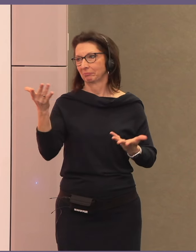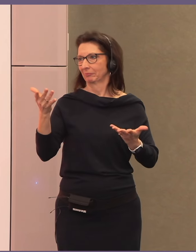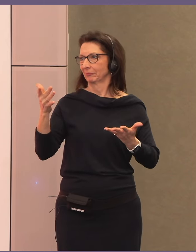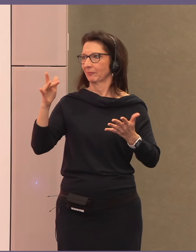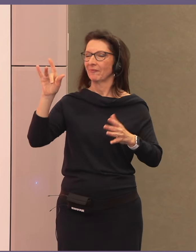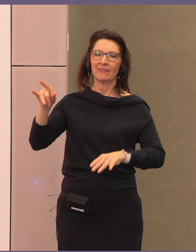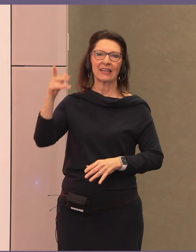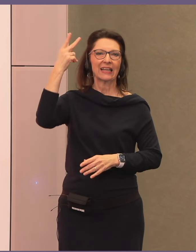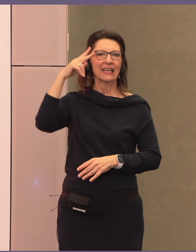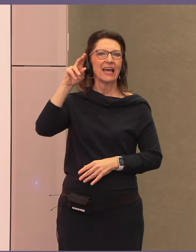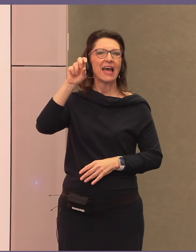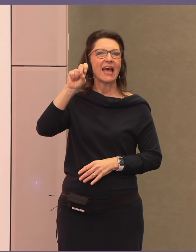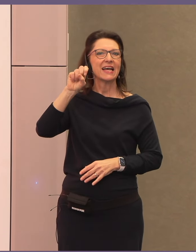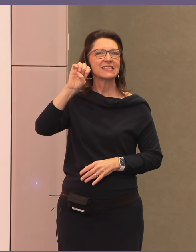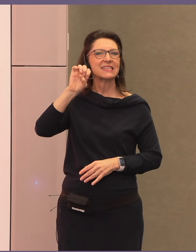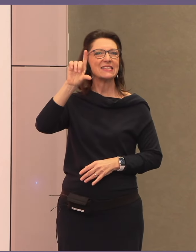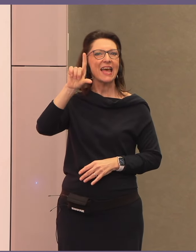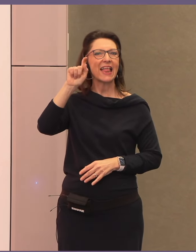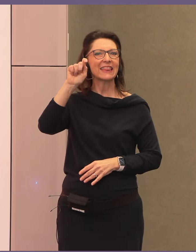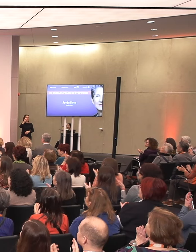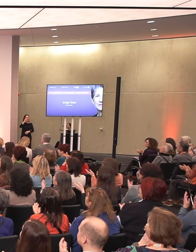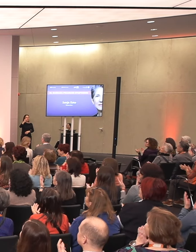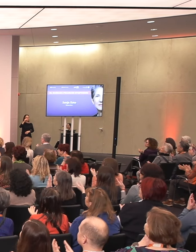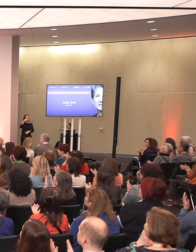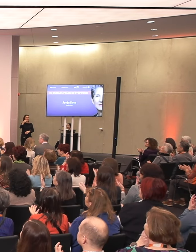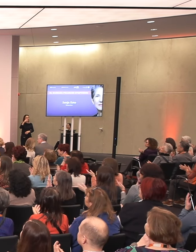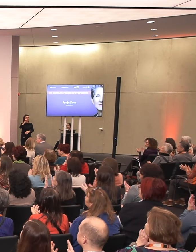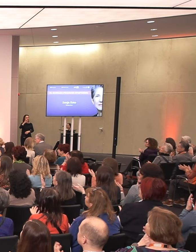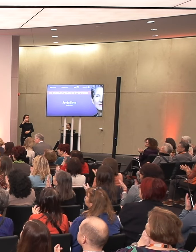Klaus Seltenheim, liebe Sandra Breiteneder. Danke für euer Kommen.